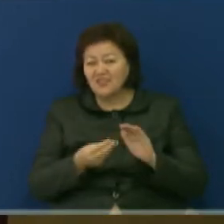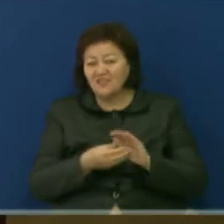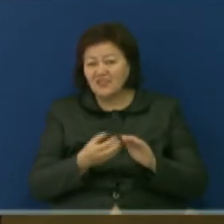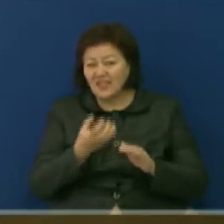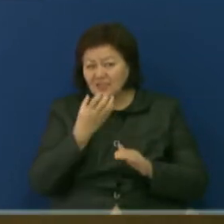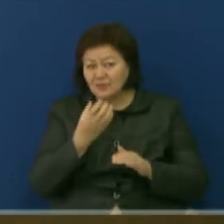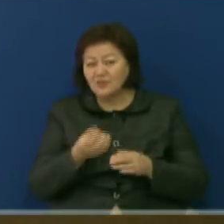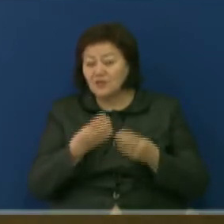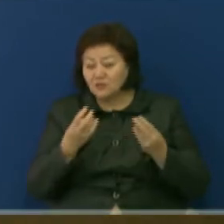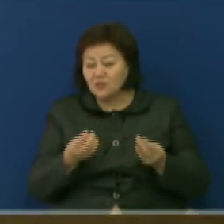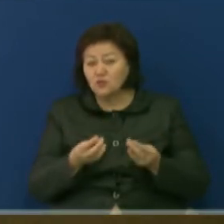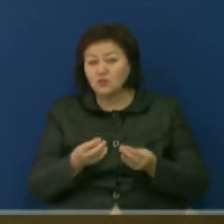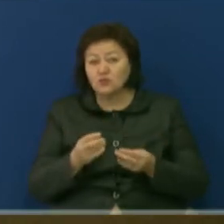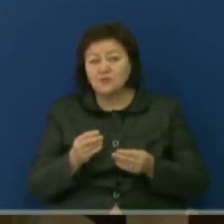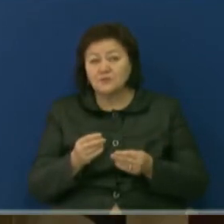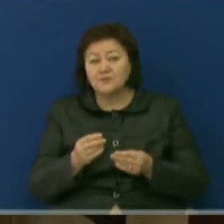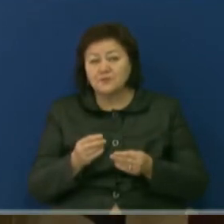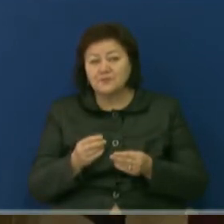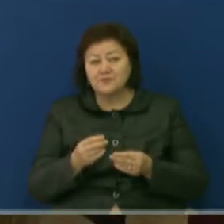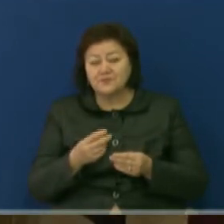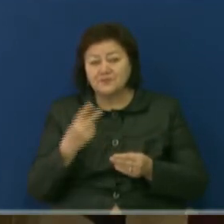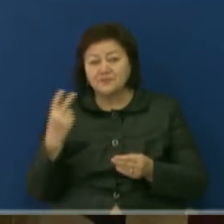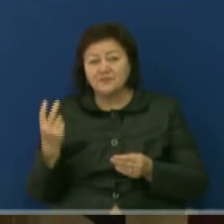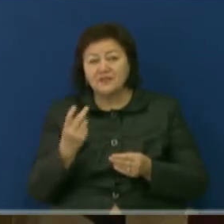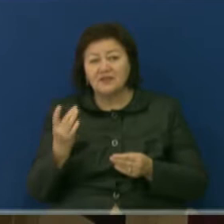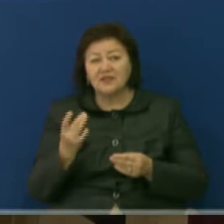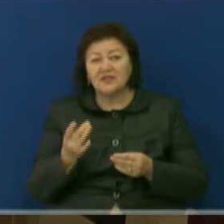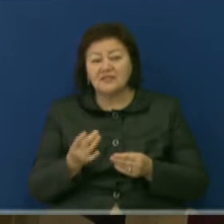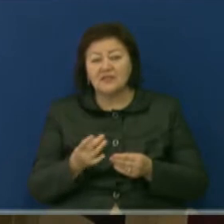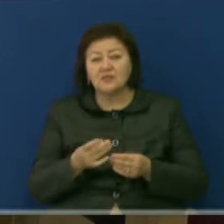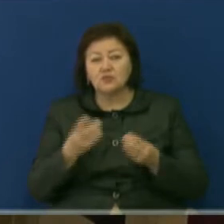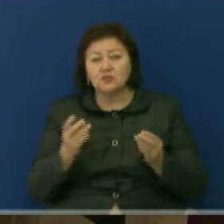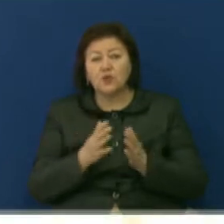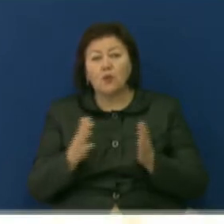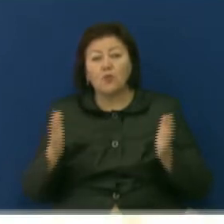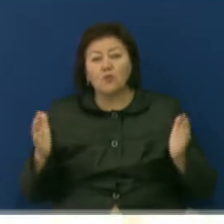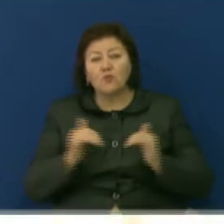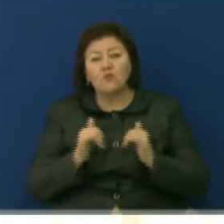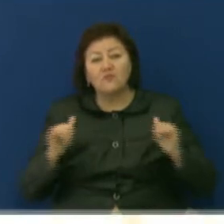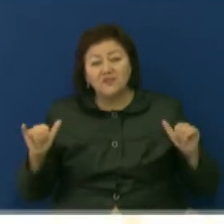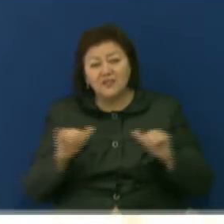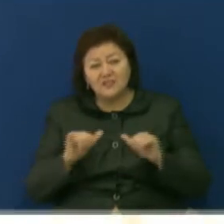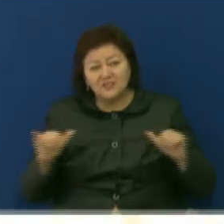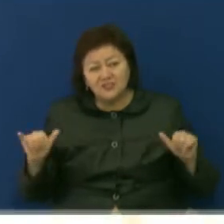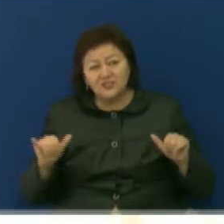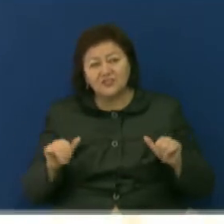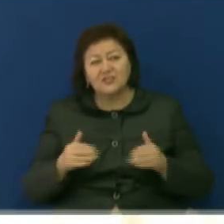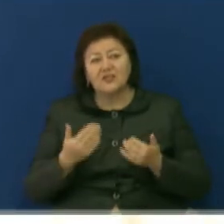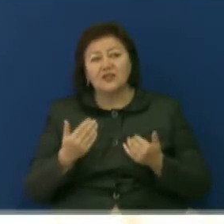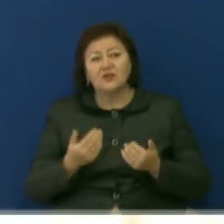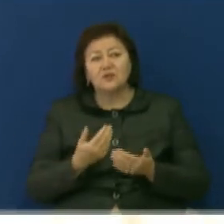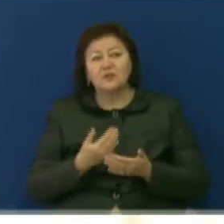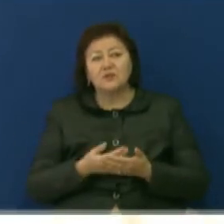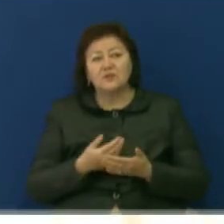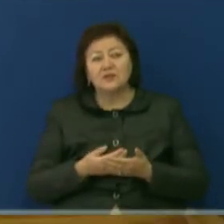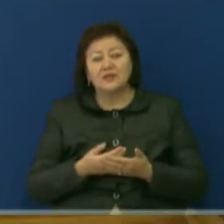жағалаудағы жылу энергиясының профицитін 2 есеге арттыруға мүмкіндік береді. Даниал Ахметовтың айтуынша, бұл 200 гигакалорий